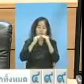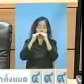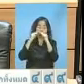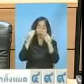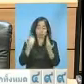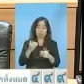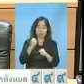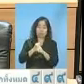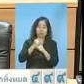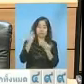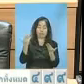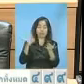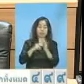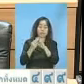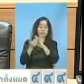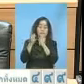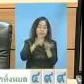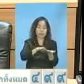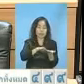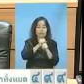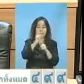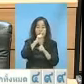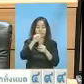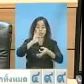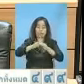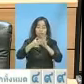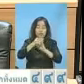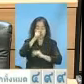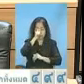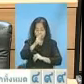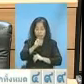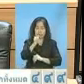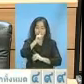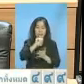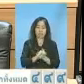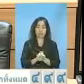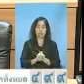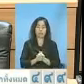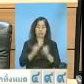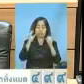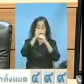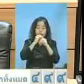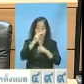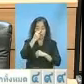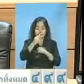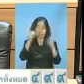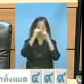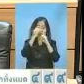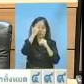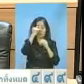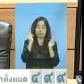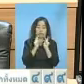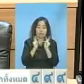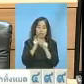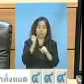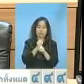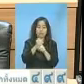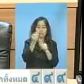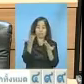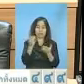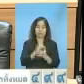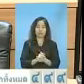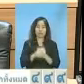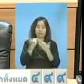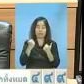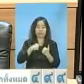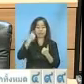ไงครับเขาล้มวันเผาศพเขานั่นน่ะไม่มีใครไม่ได้โผล่หน้าให้คนเห็นเพราะกลัวผมคิด